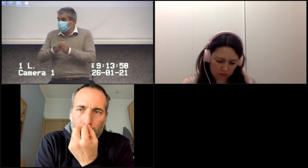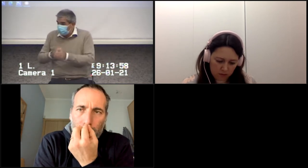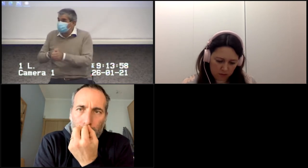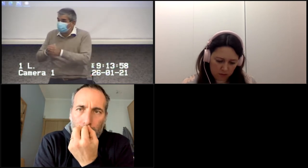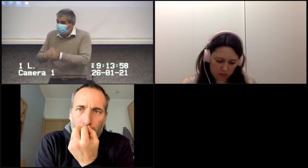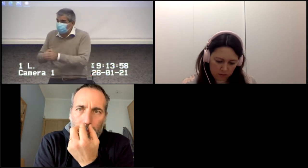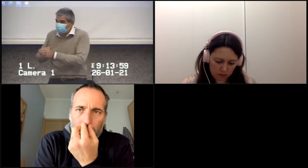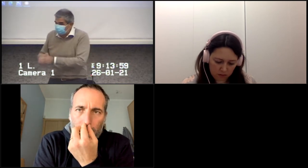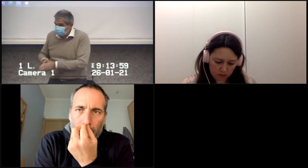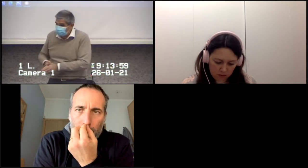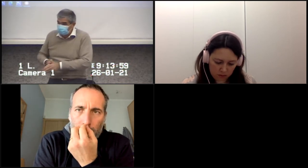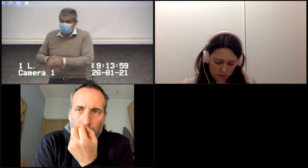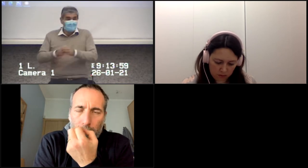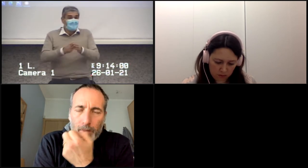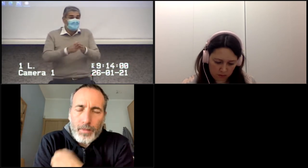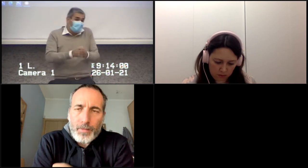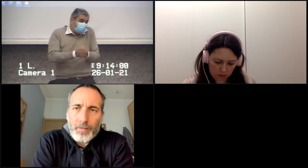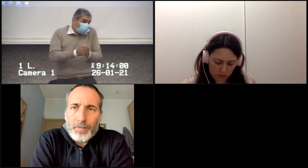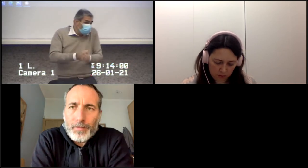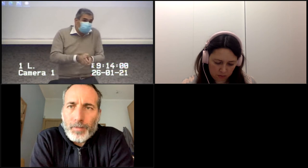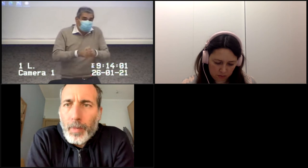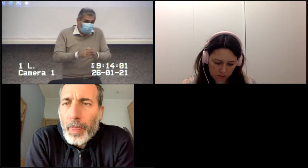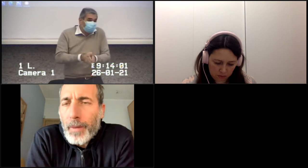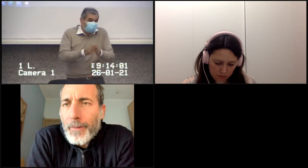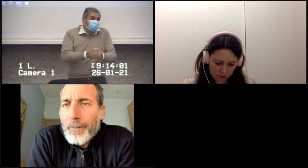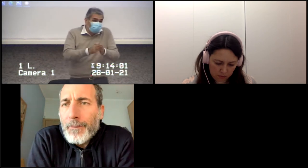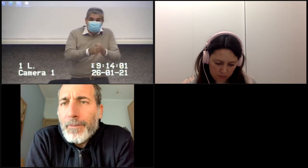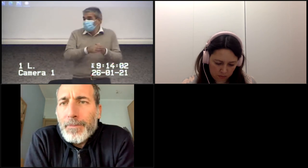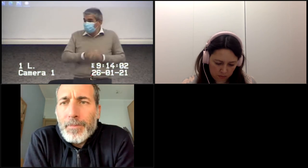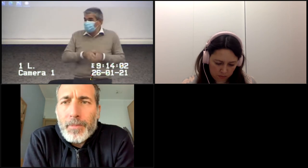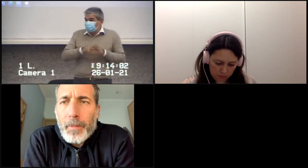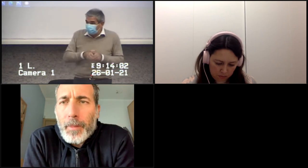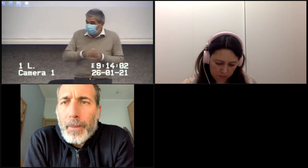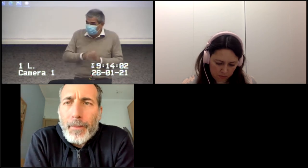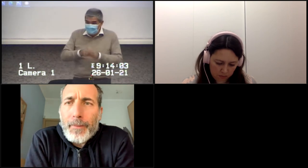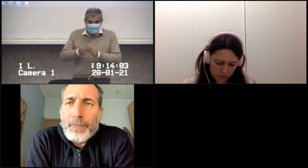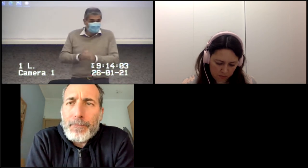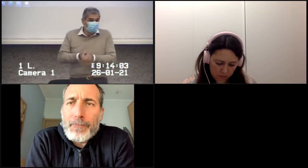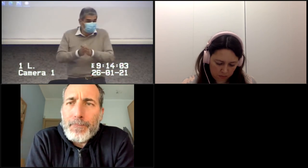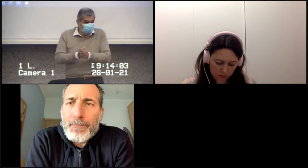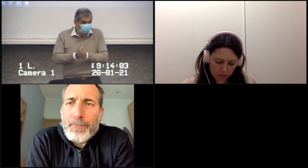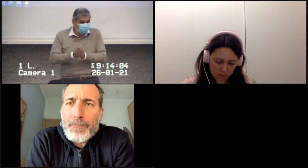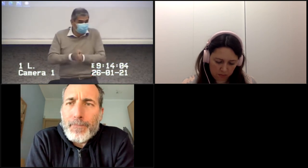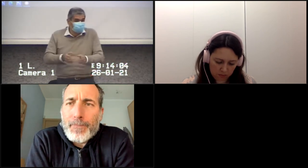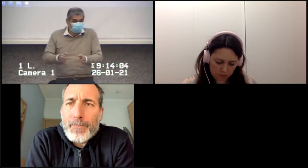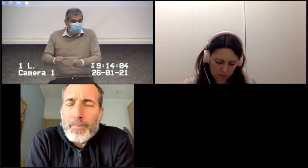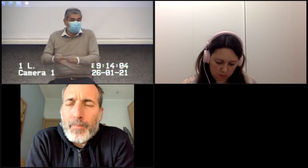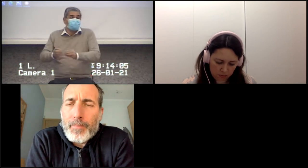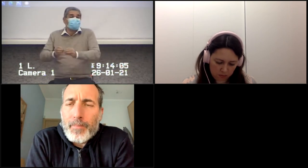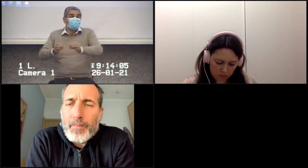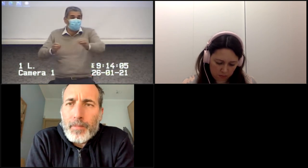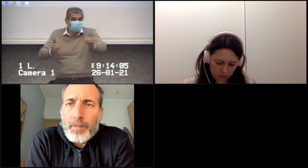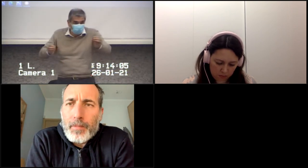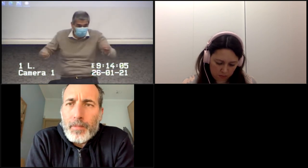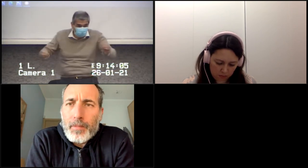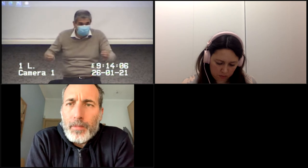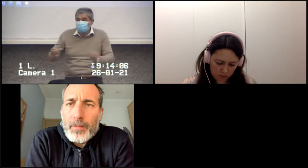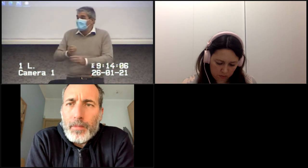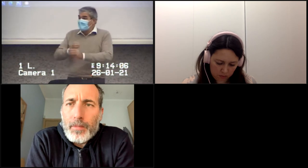abbiamo i piani di governo del territorio. Altre comunità non hanno neanche quasi gli uffici tecnici, quindi da questo punto di vista non hanno neanche dei